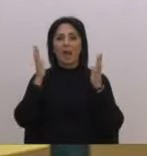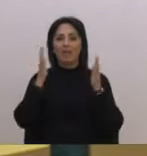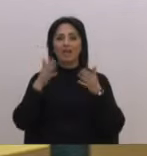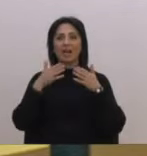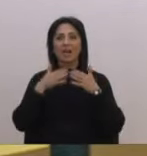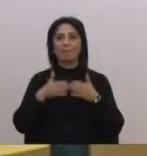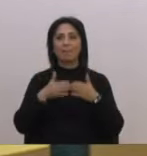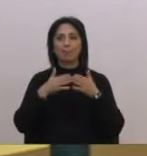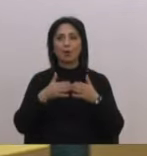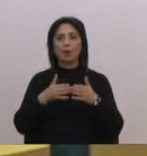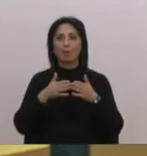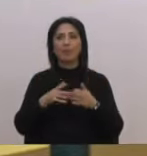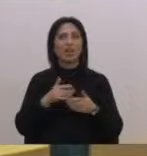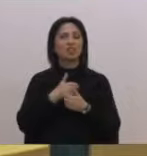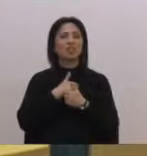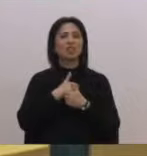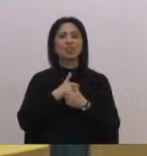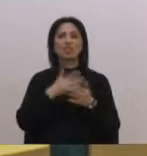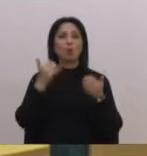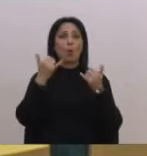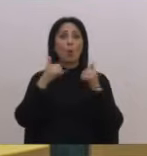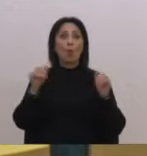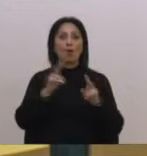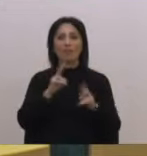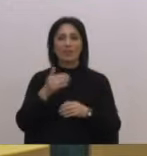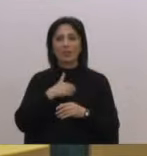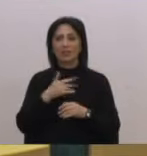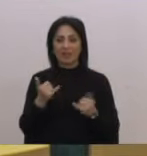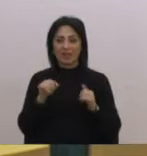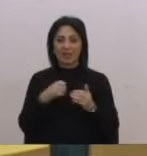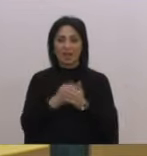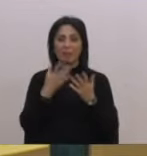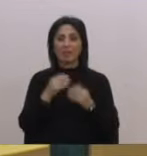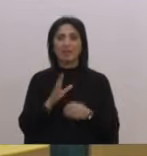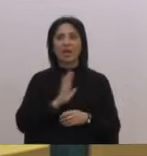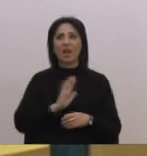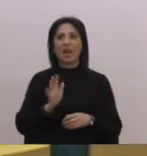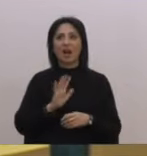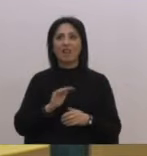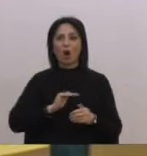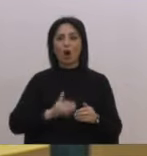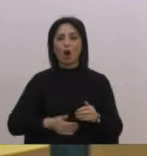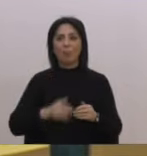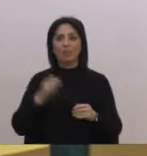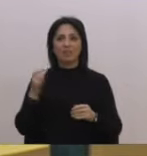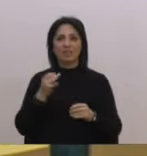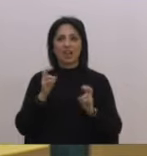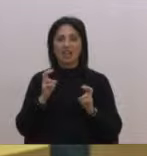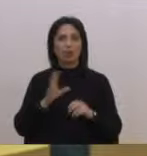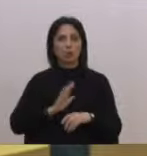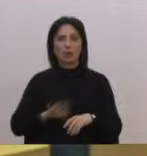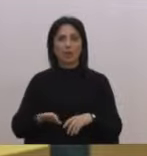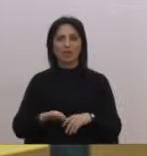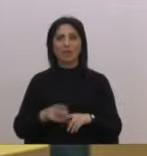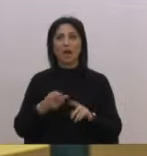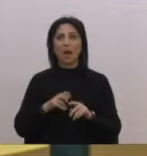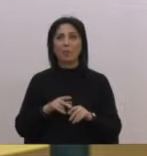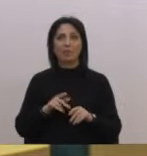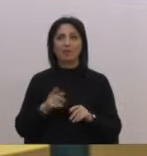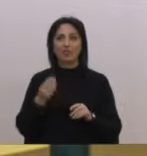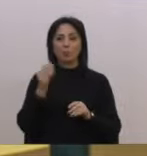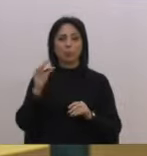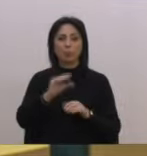sporti, rațaruna cauțeul, dar ce sunme, tremde, are o comerțiul ați sa interesul. Amito marcha